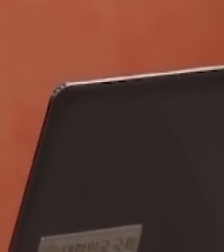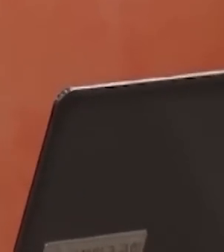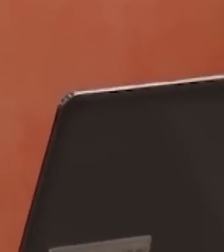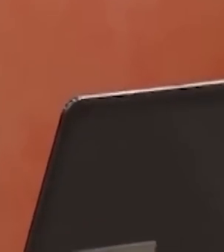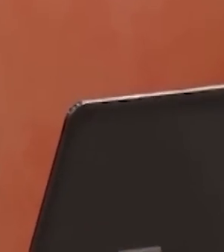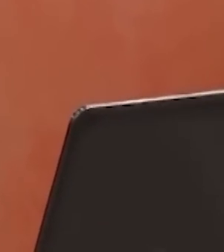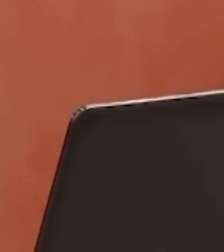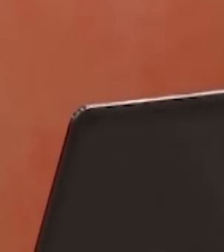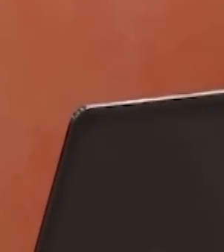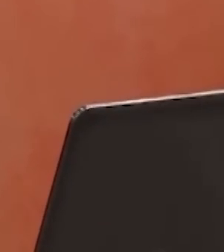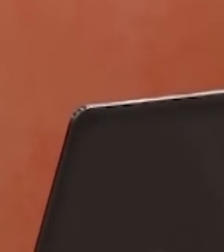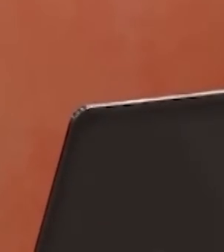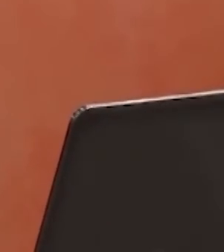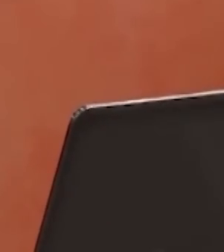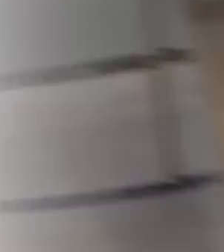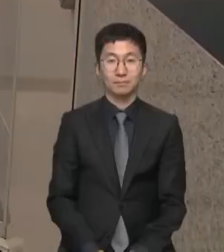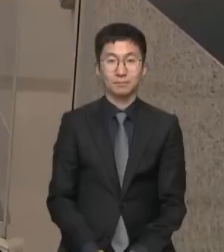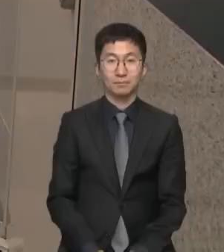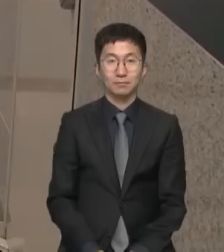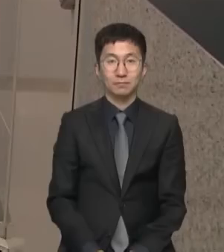요청했습니다.